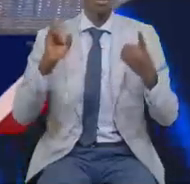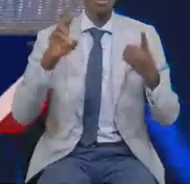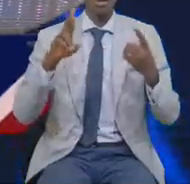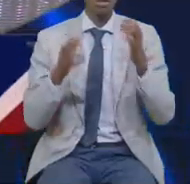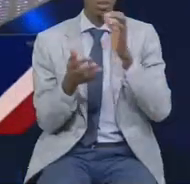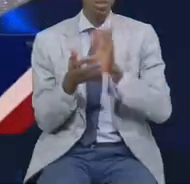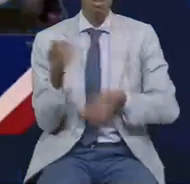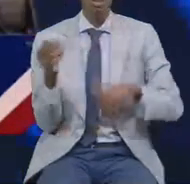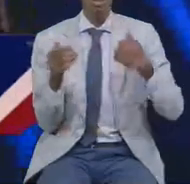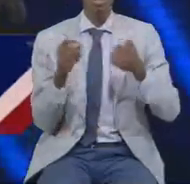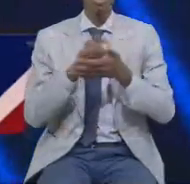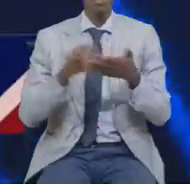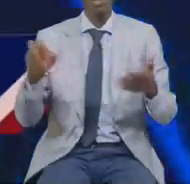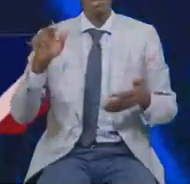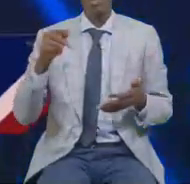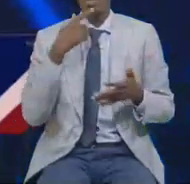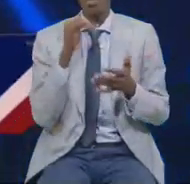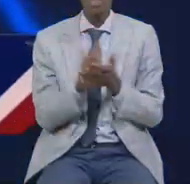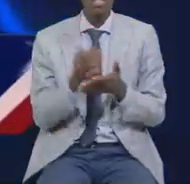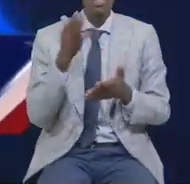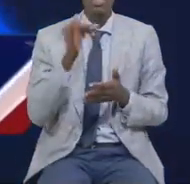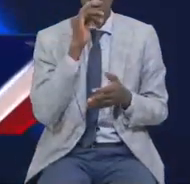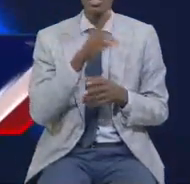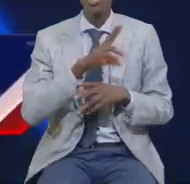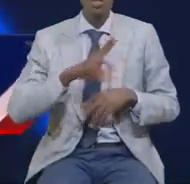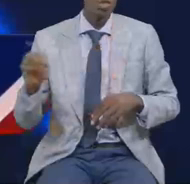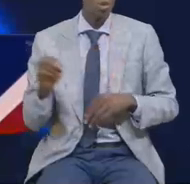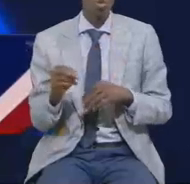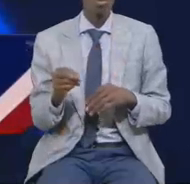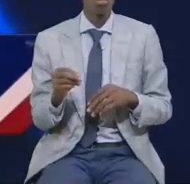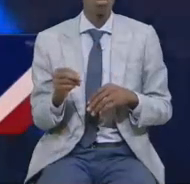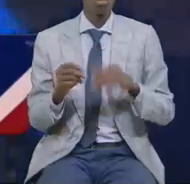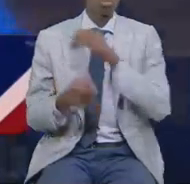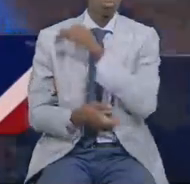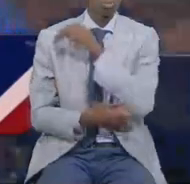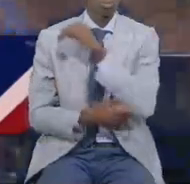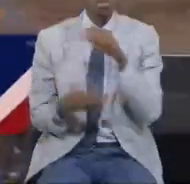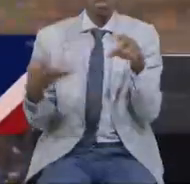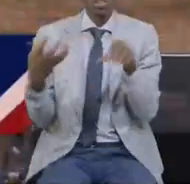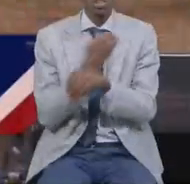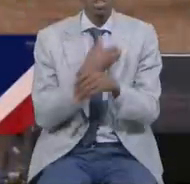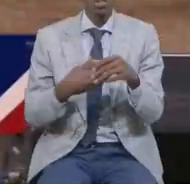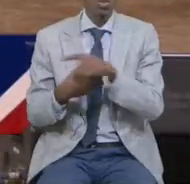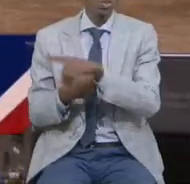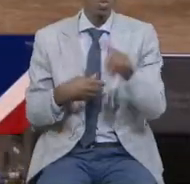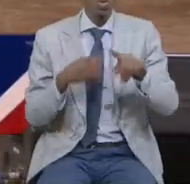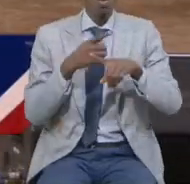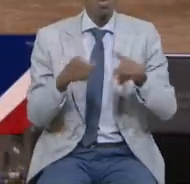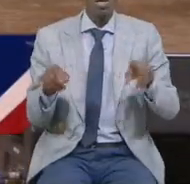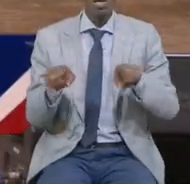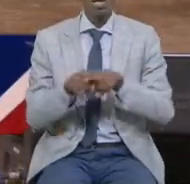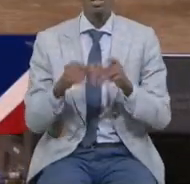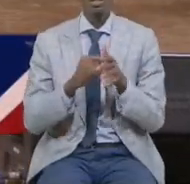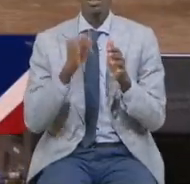1 Corinthiens 10, 13. Aucune tentation ne vous est survenue qui n'ait été humaine.